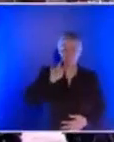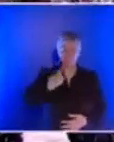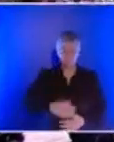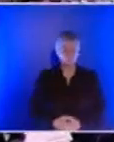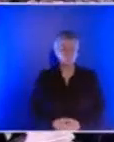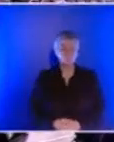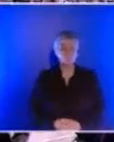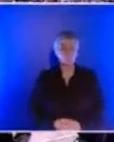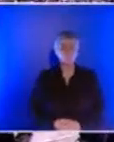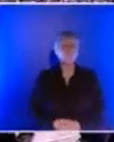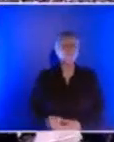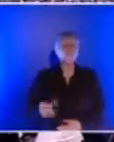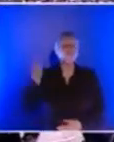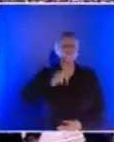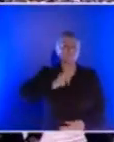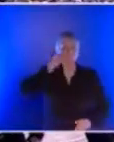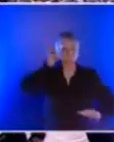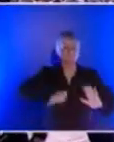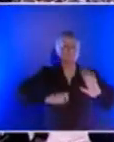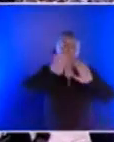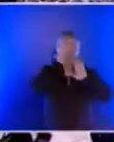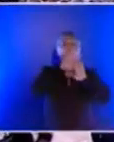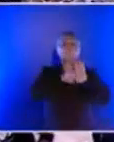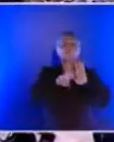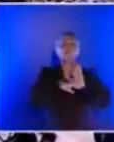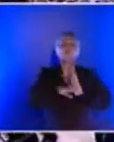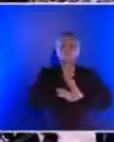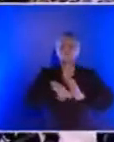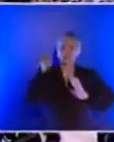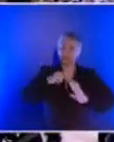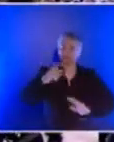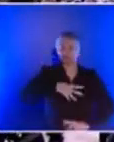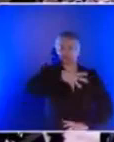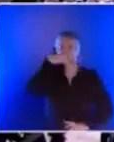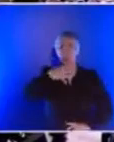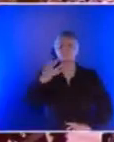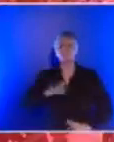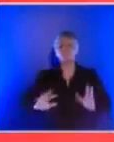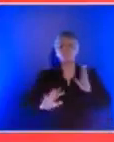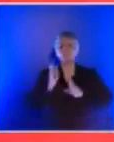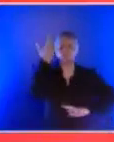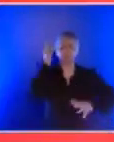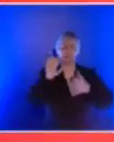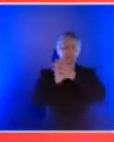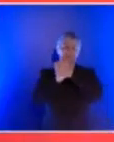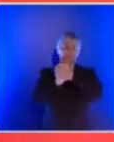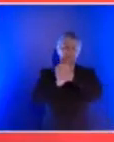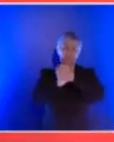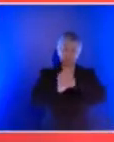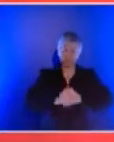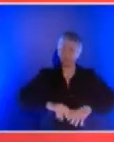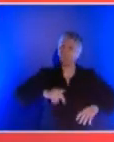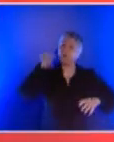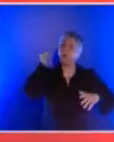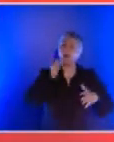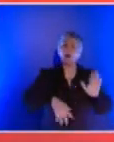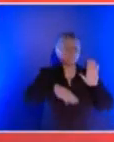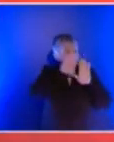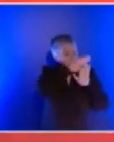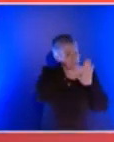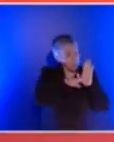Το πρόγραμμα του ΣΥΡΙΖΑ Προοδευτική Συμμαχία καταθέτει στους Έλληνες πολίτες και στον ελληνικό